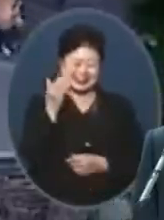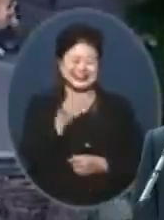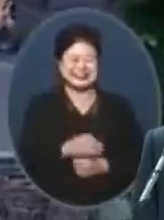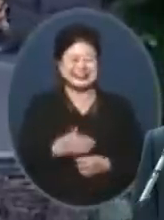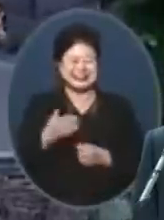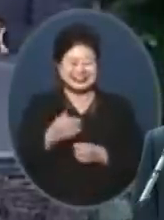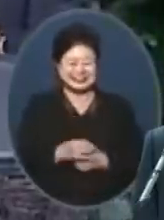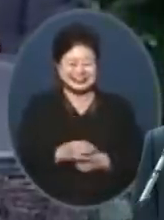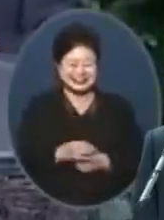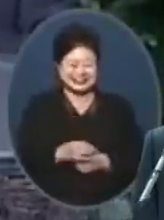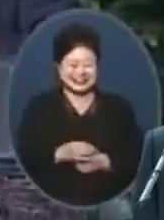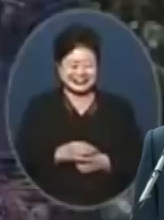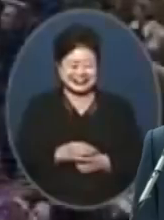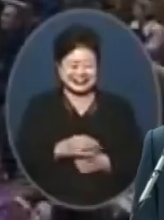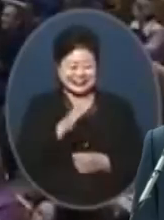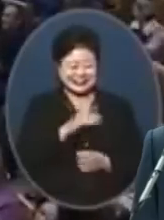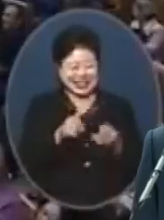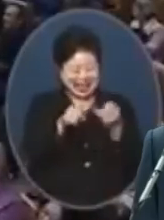완전히 하나가 됐습니다.